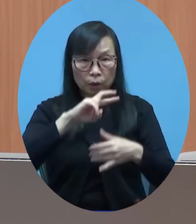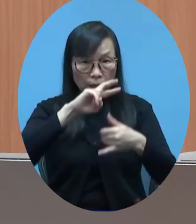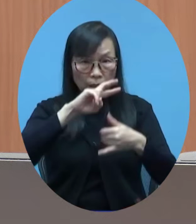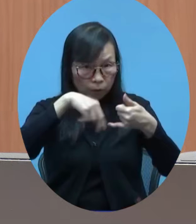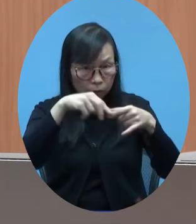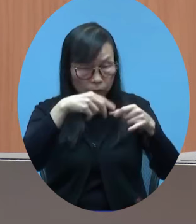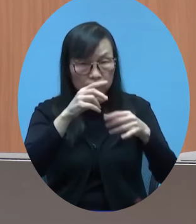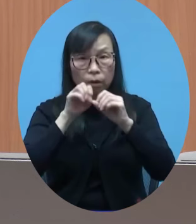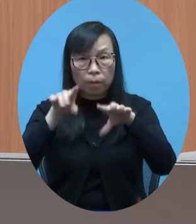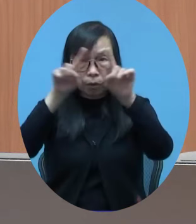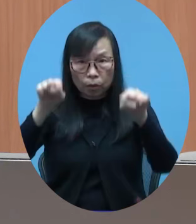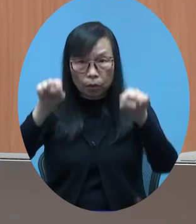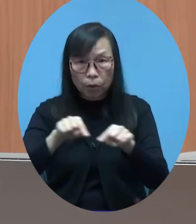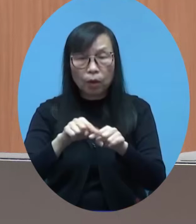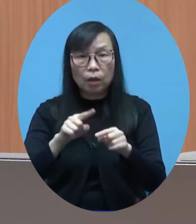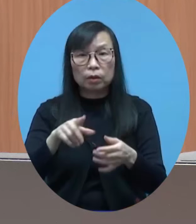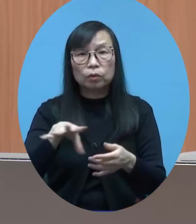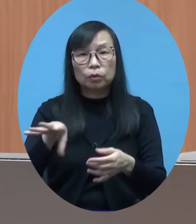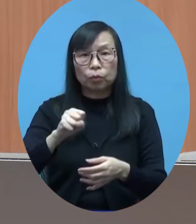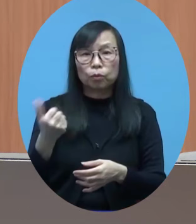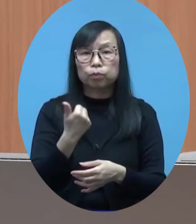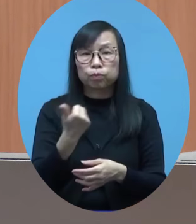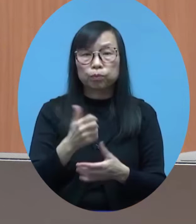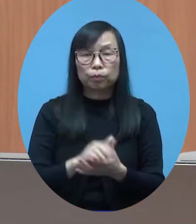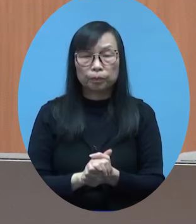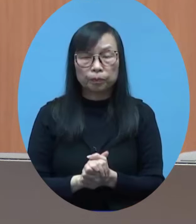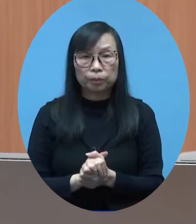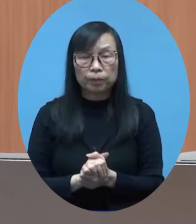的報告呢都是當為是有效的。